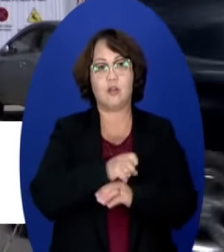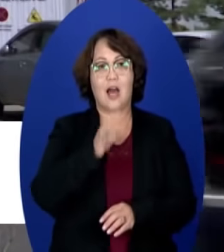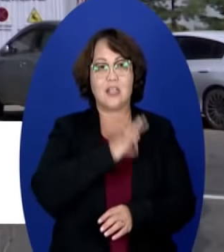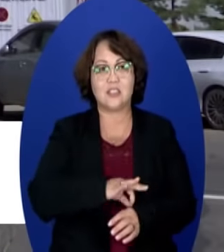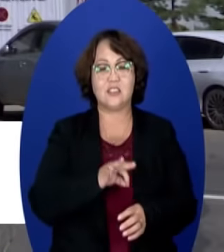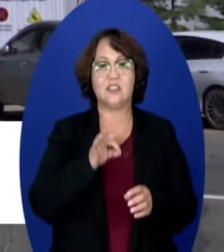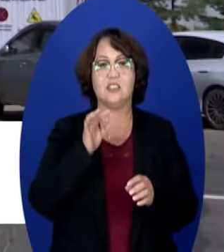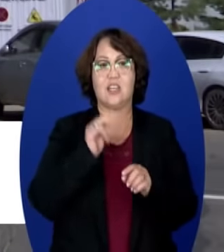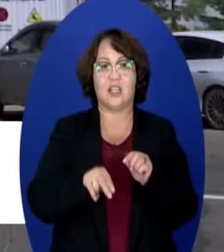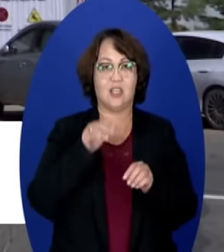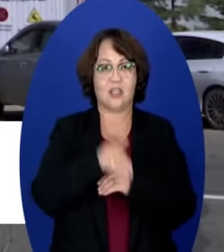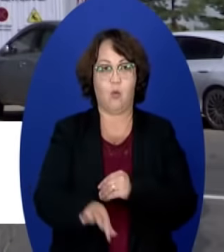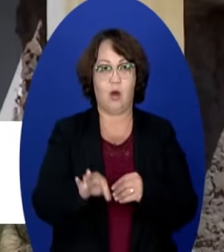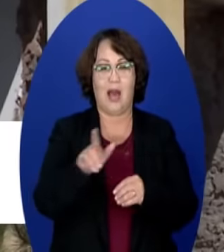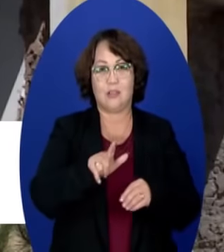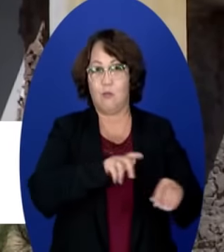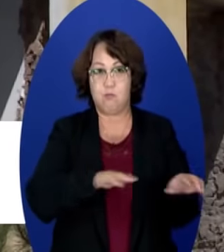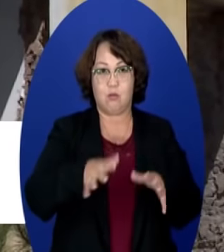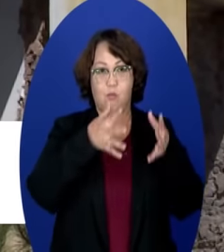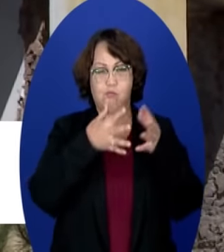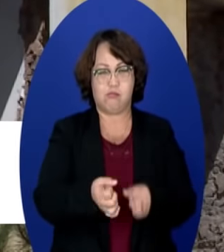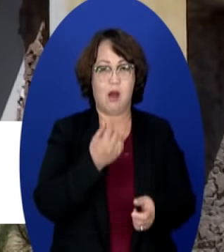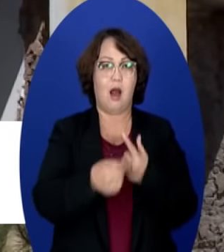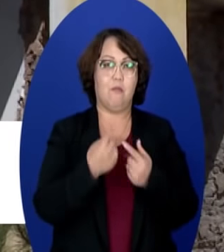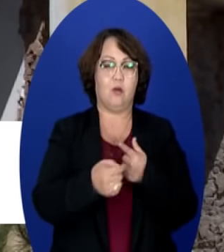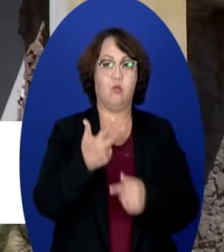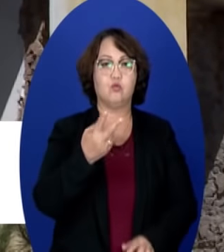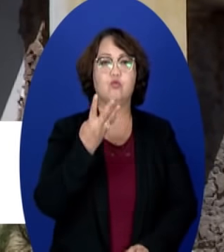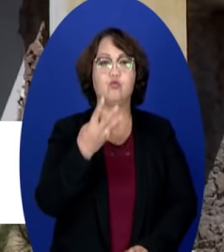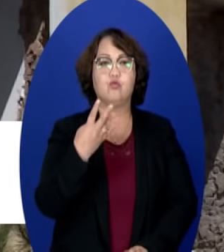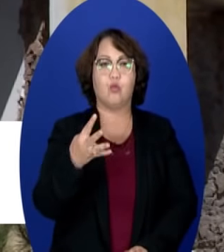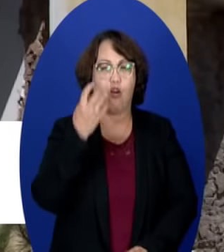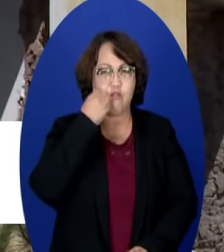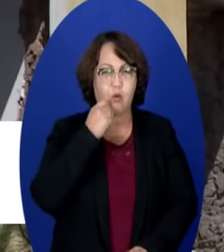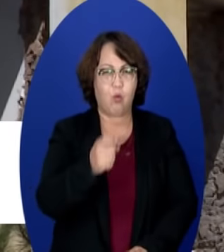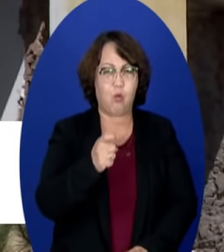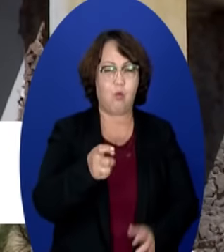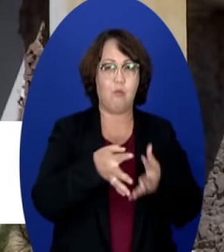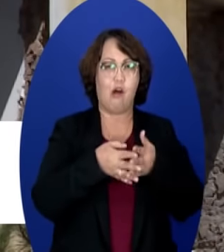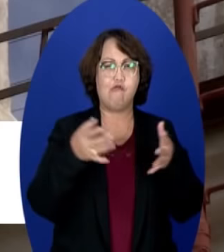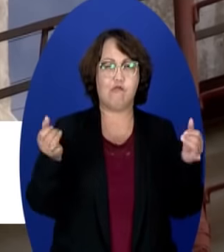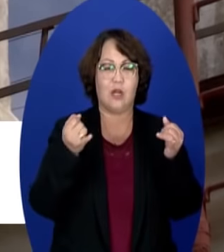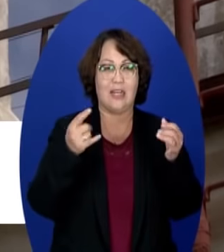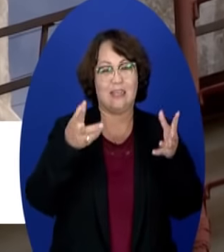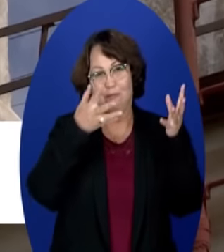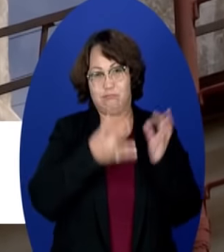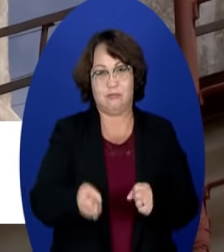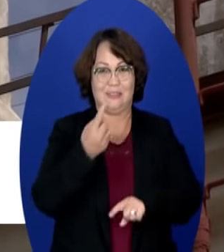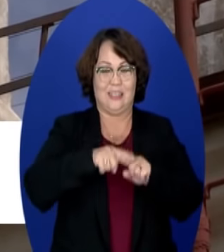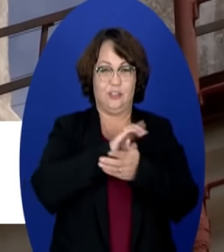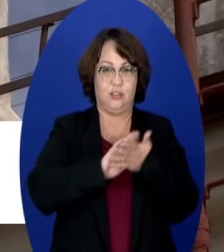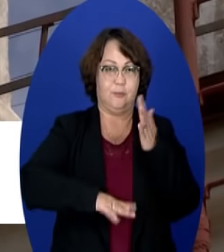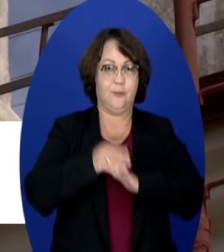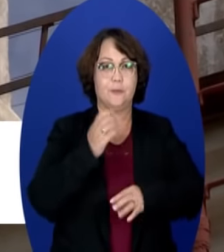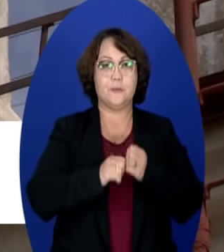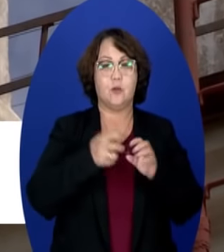хангахгүй газар хөдлөлтөнд тэсвэргүнд тогтоогдсон нийтийн орон сууцны зорилттой 344 барилга бий. Эдгээр барилгыг нурааж оронд нь дахин төлөвлөлт хийхдээ